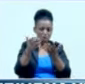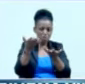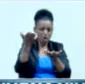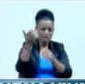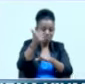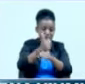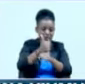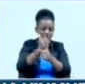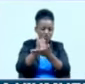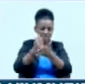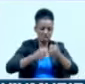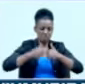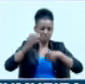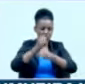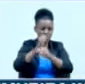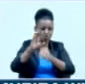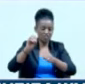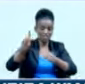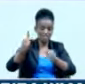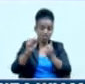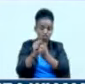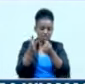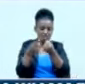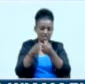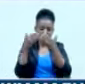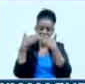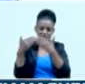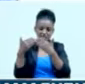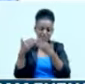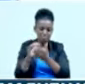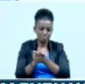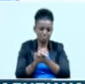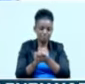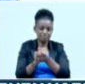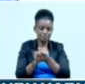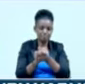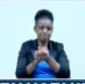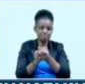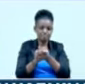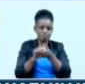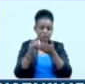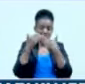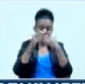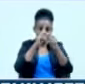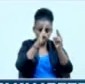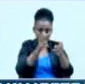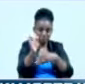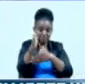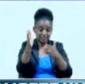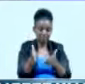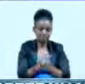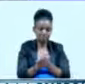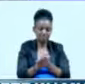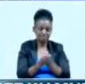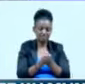zikiriho zigamije gufasha abanyarwanda kwirinda COVID-19 turabashimiye murakoze cyane turabashimiye nyakwa minister